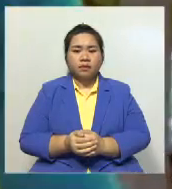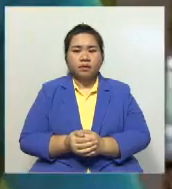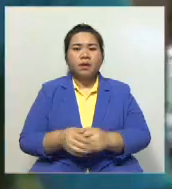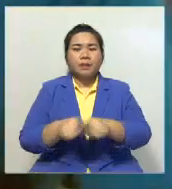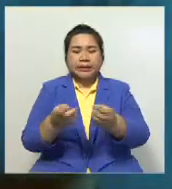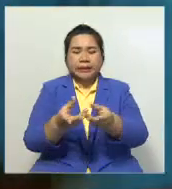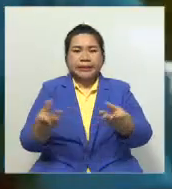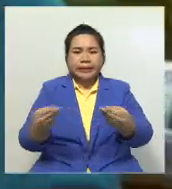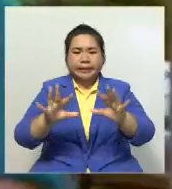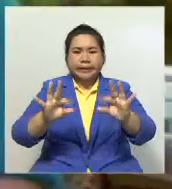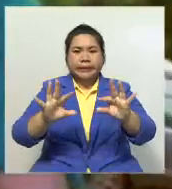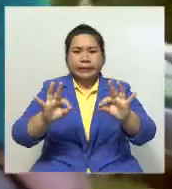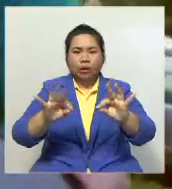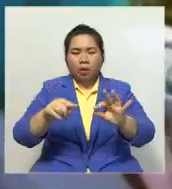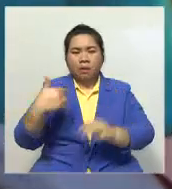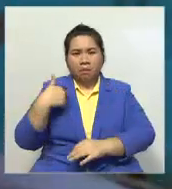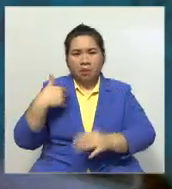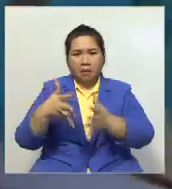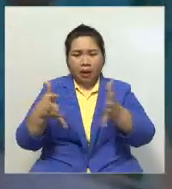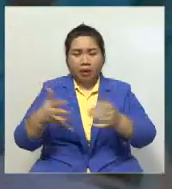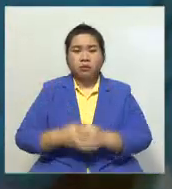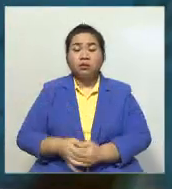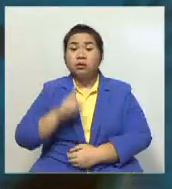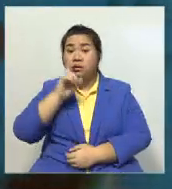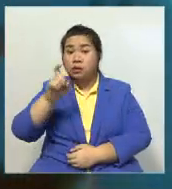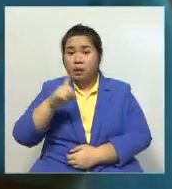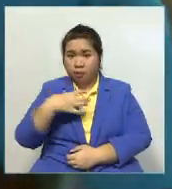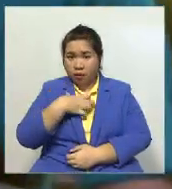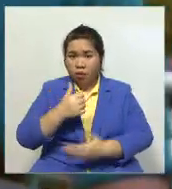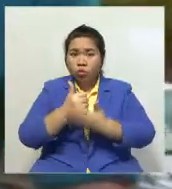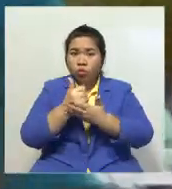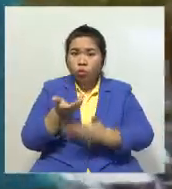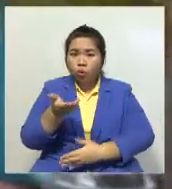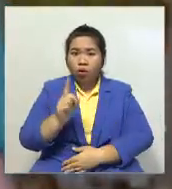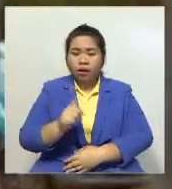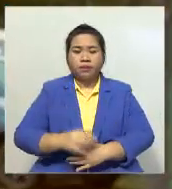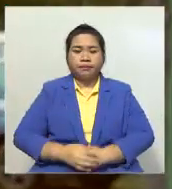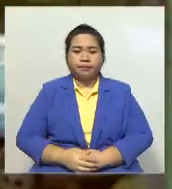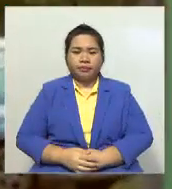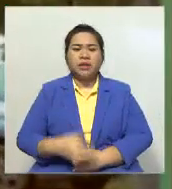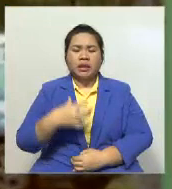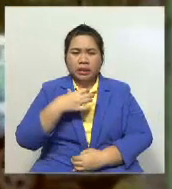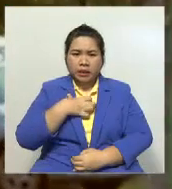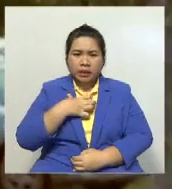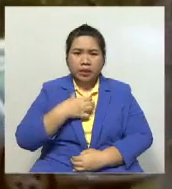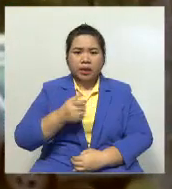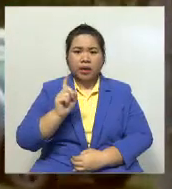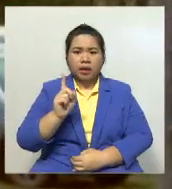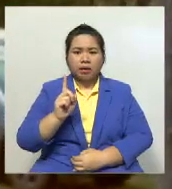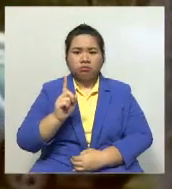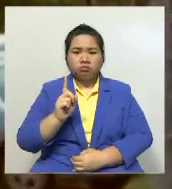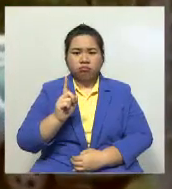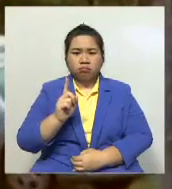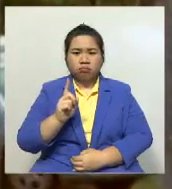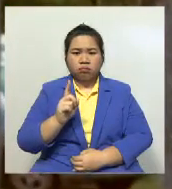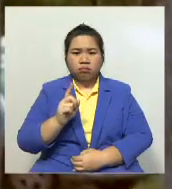โคลน ค่ะแล้วตอนนี้อยากได้ความช่วยเหลืออะไรเป็นระดับต้นๆคะ อยากได้ก็ทุกคนที่อยากได้ก็อาจจะเป็นเห